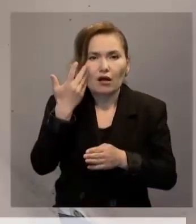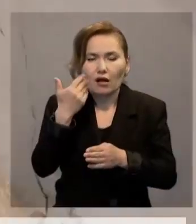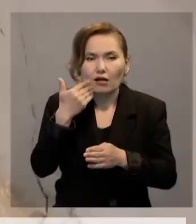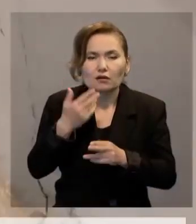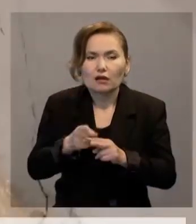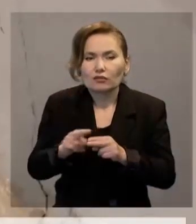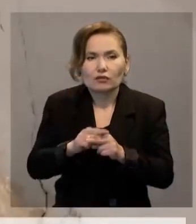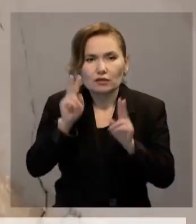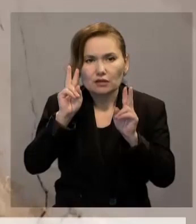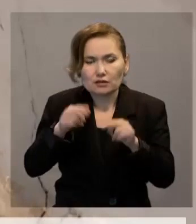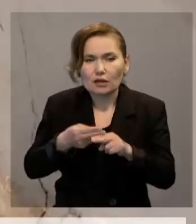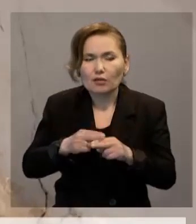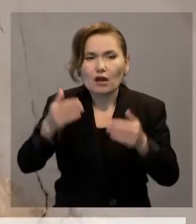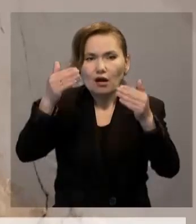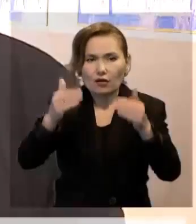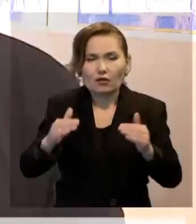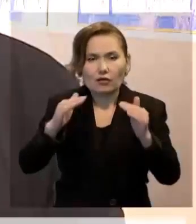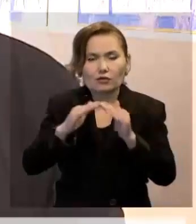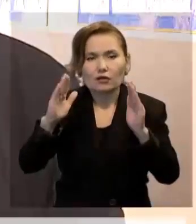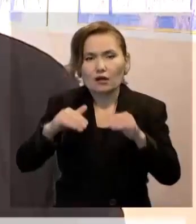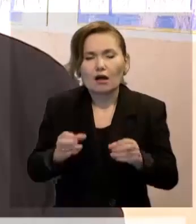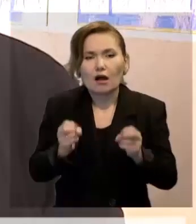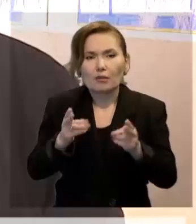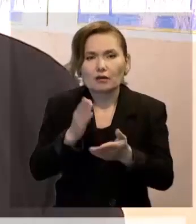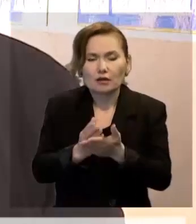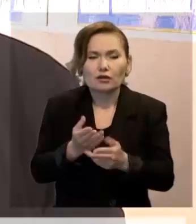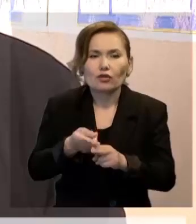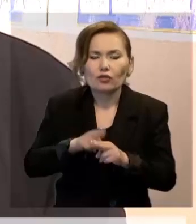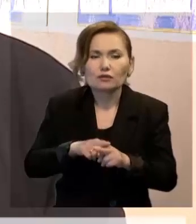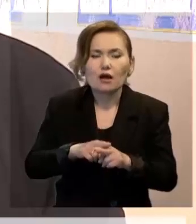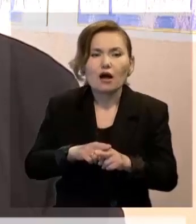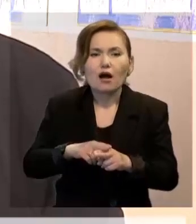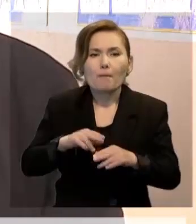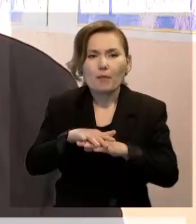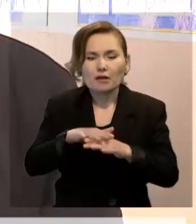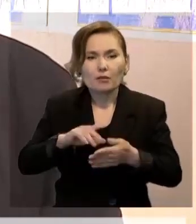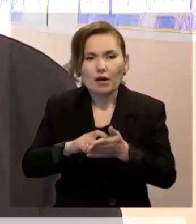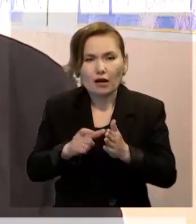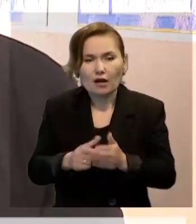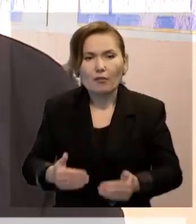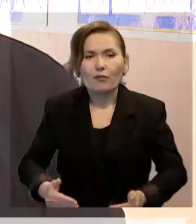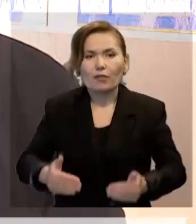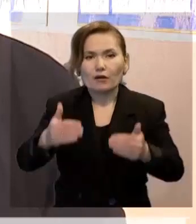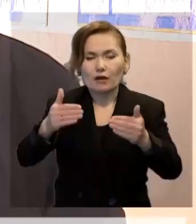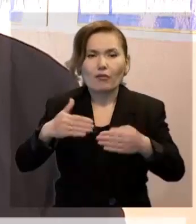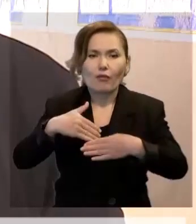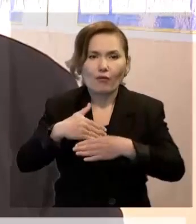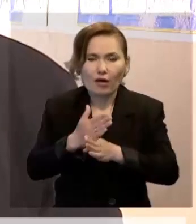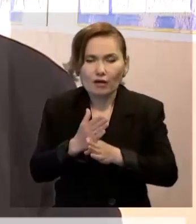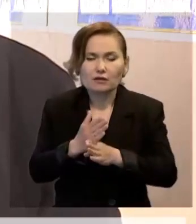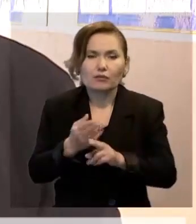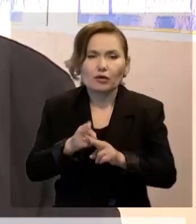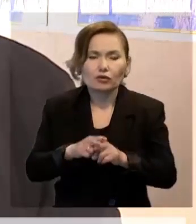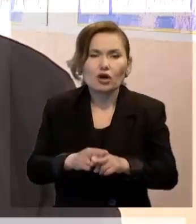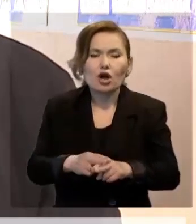плиталар майысып, сонда жағдайлар болды. Осыдан неше жыл бұрын біз математика кабинетінің плиталары екі плита қатарынан майысып, біз үш жыл